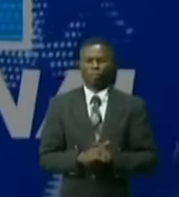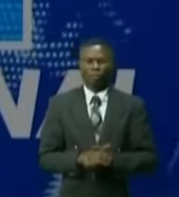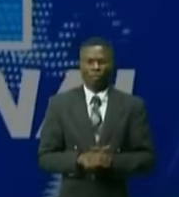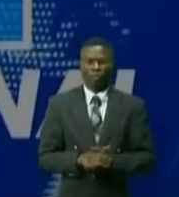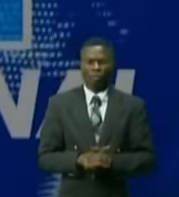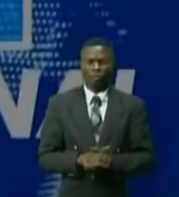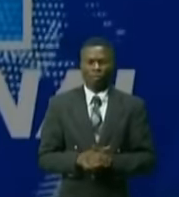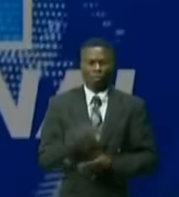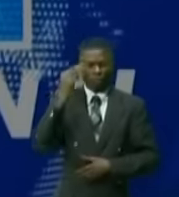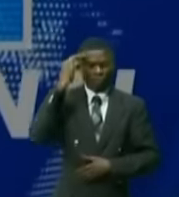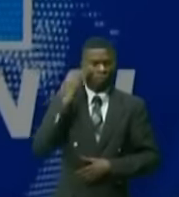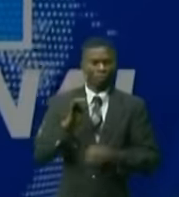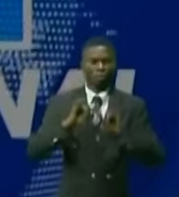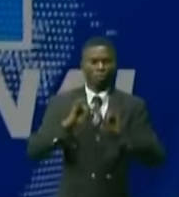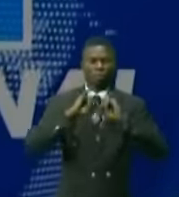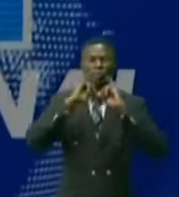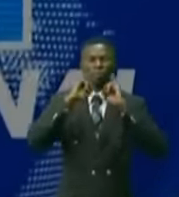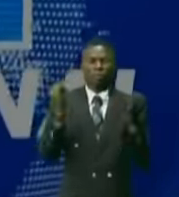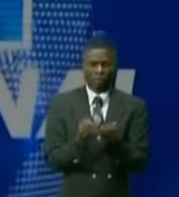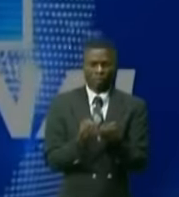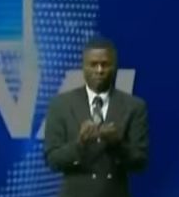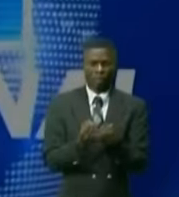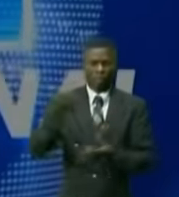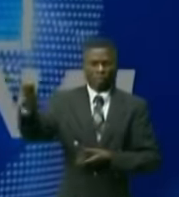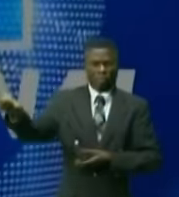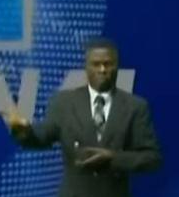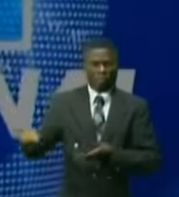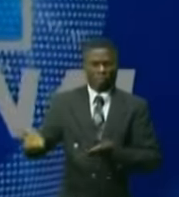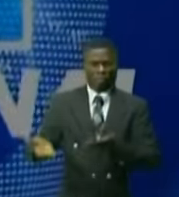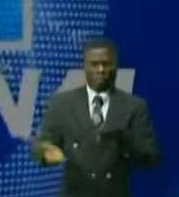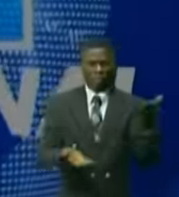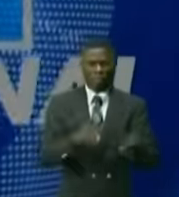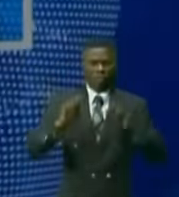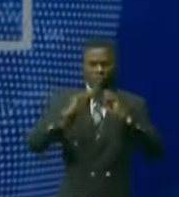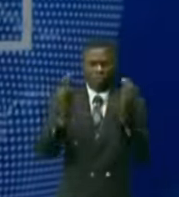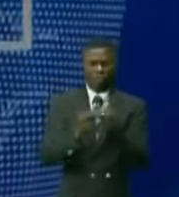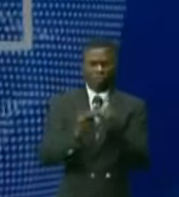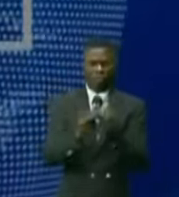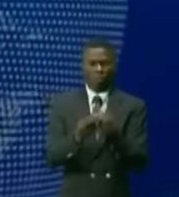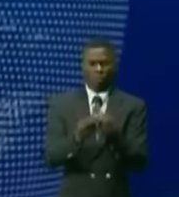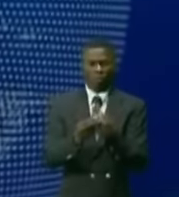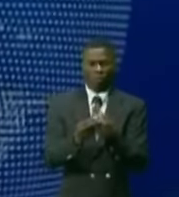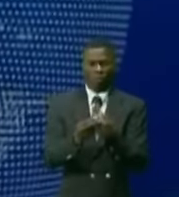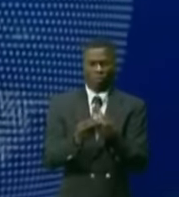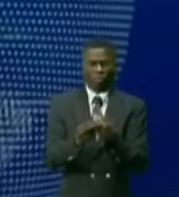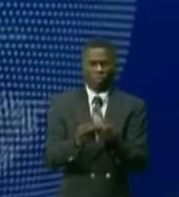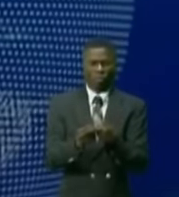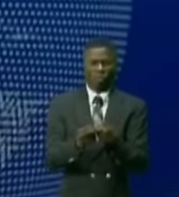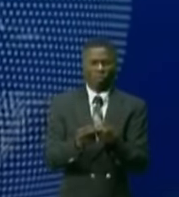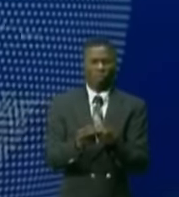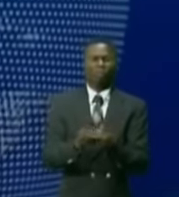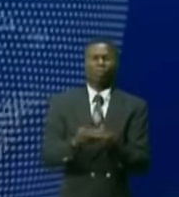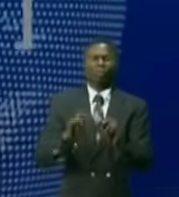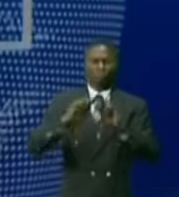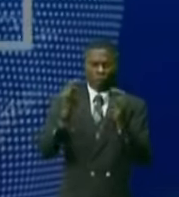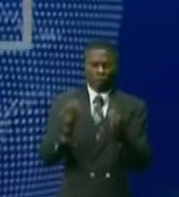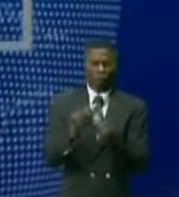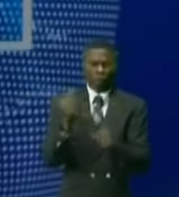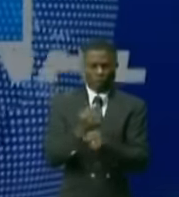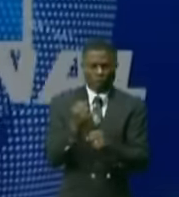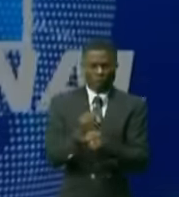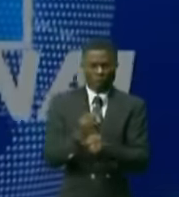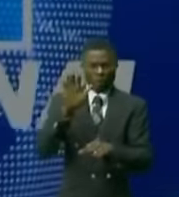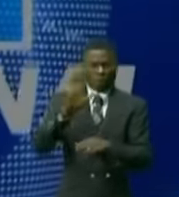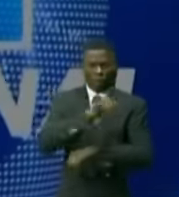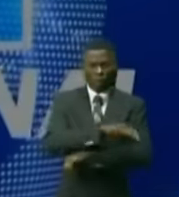Et puis le ministre de l'Industrie a accordé une audience aux différentes couches sociales. KIPC Natal au